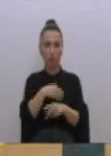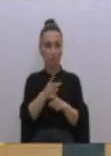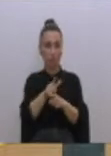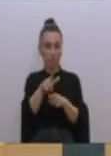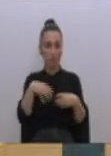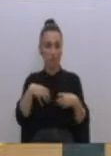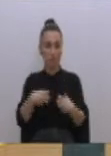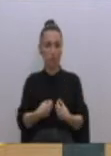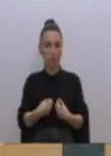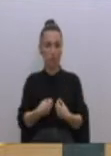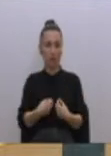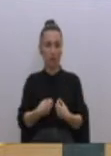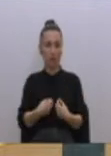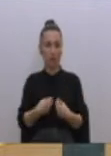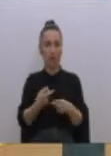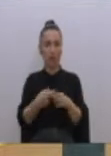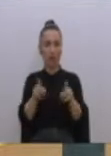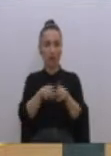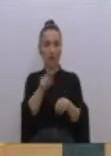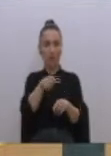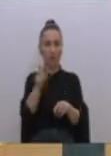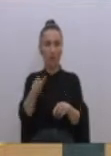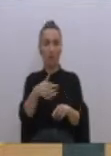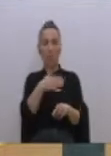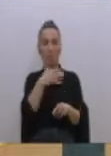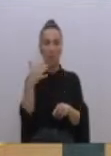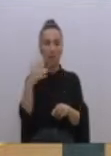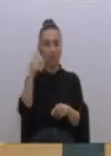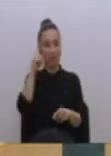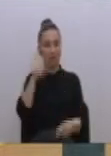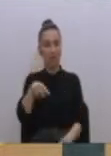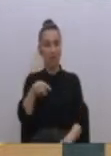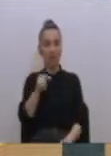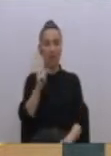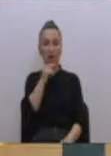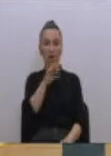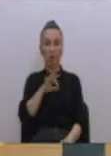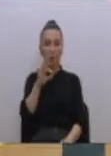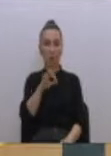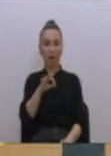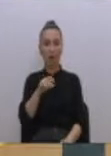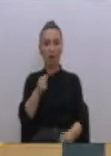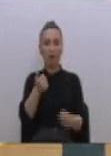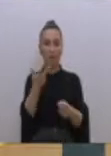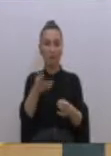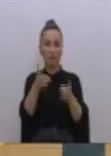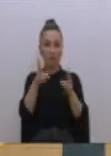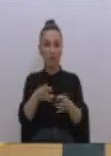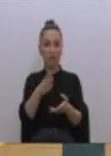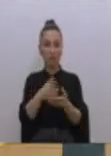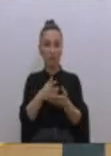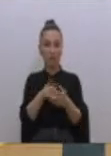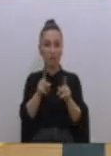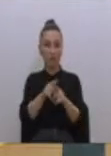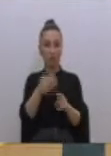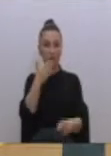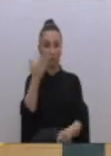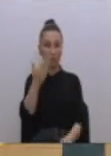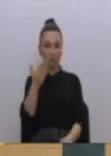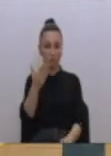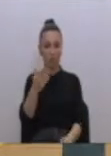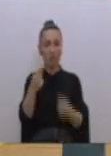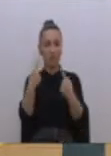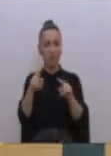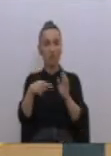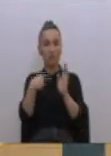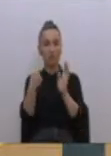am, tu medes sa, ai se tiada mine, bizar, omeda, bevri, insist, nu tunda se economic, tu zici, amenea sa zi, nu am zgau se, gata de bebi. Dacă e, bas, cu așa, și echi,